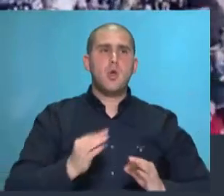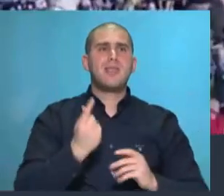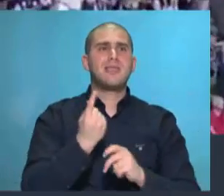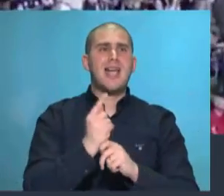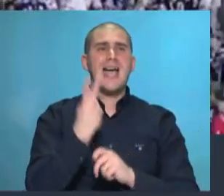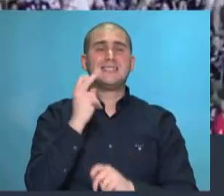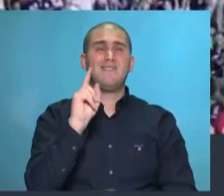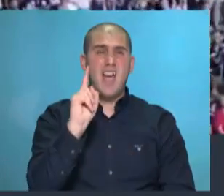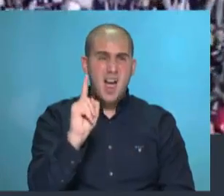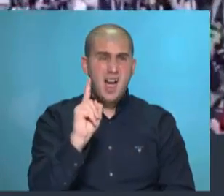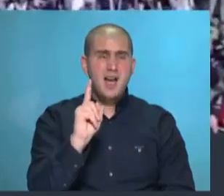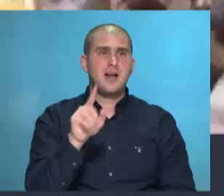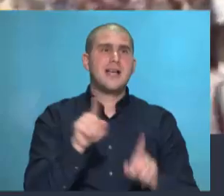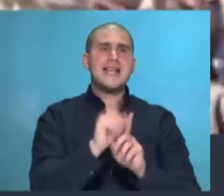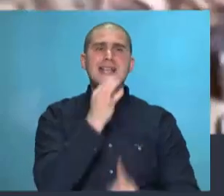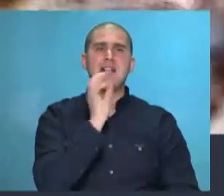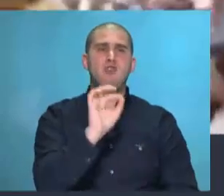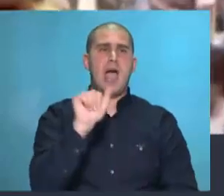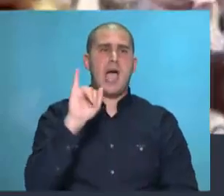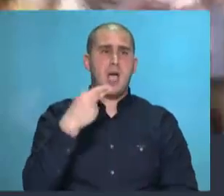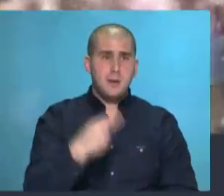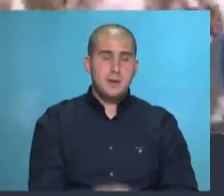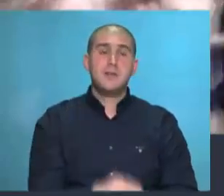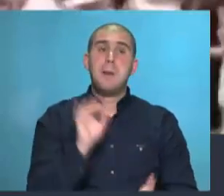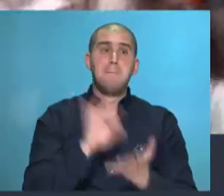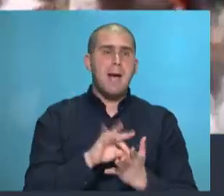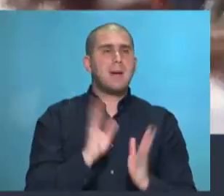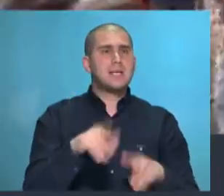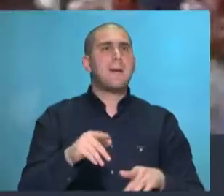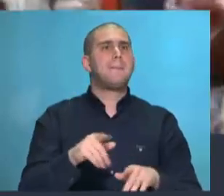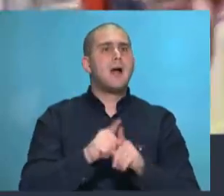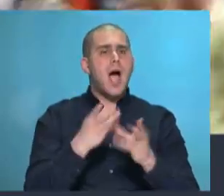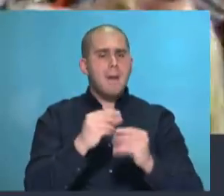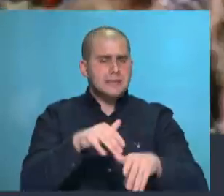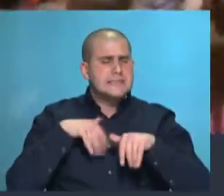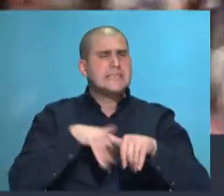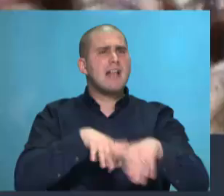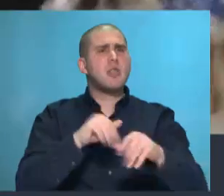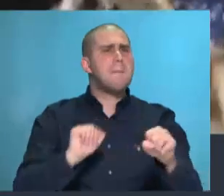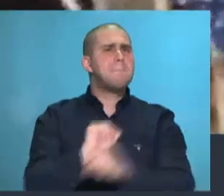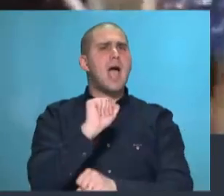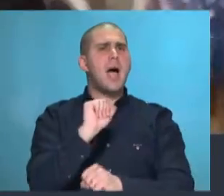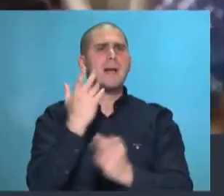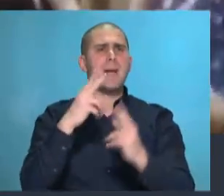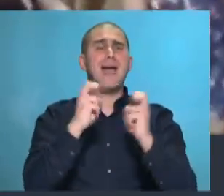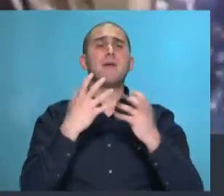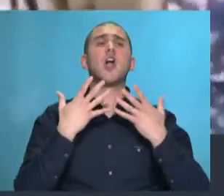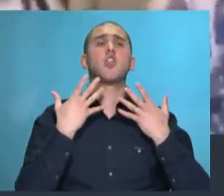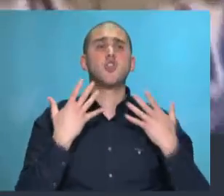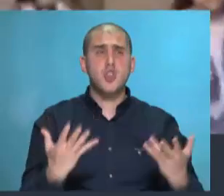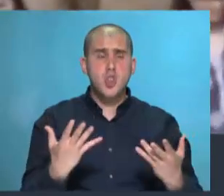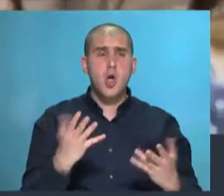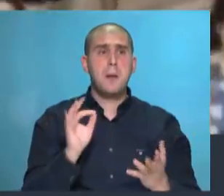ה-21, גילה של איה. בתזמון מצמרר נערכו היום שורה של צעדות מחאה בכמה ערים גדולות, במסגרת